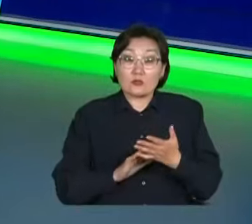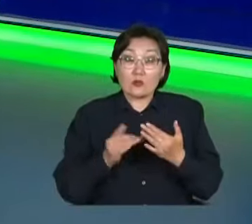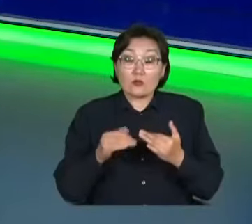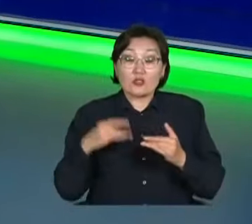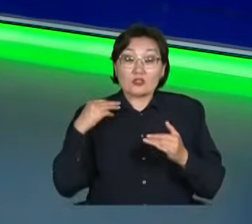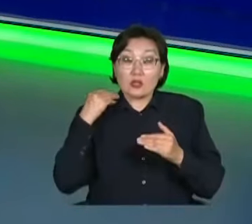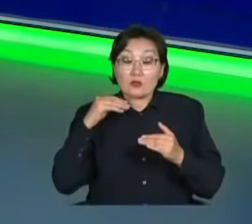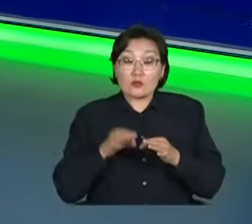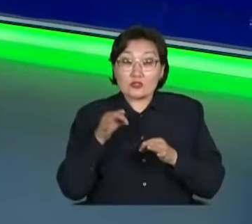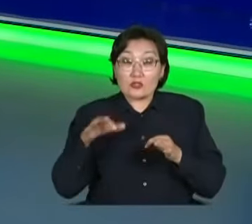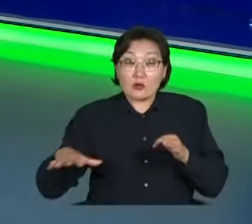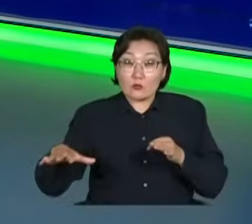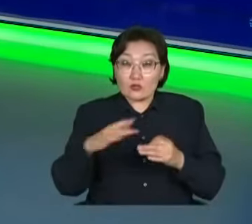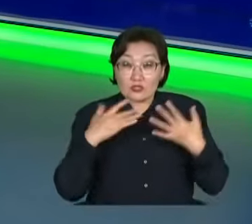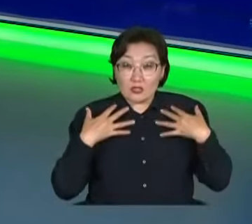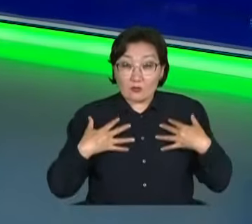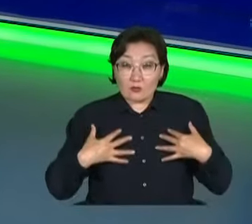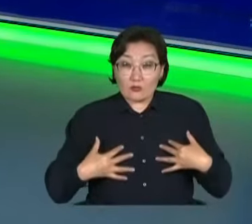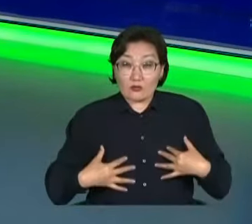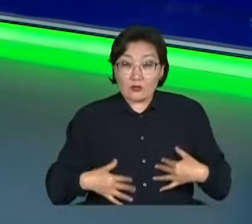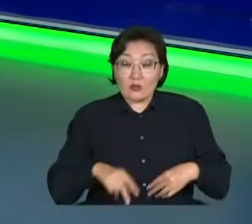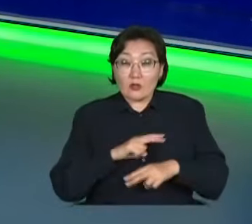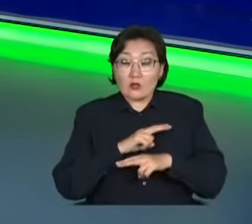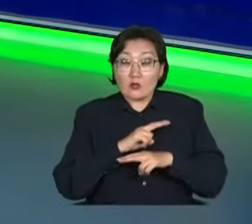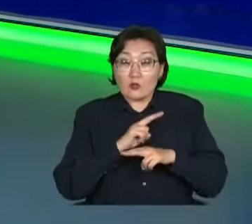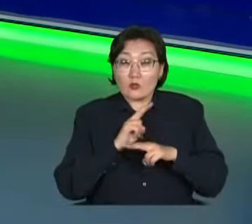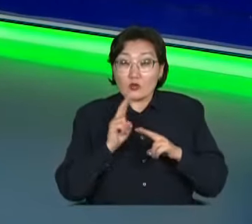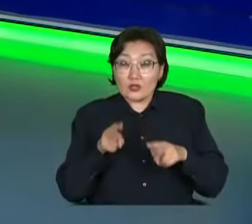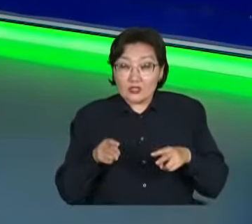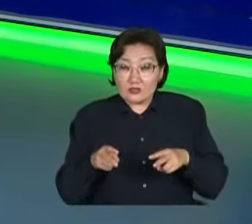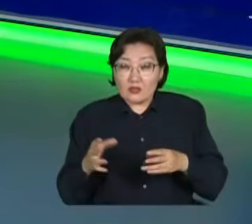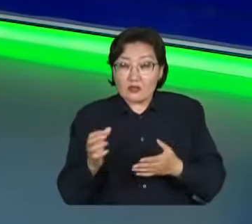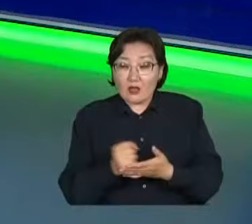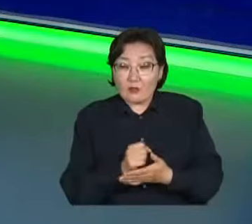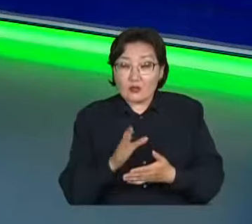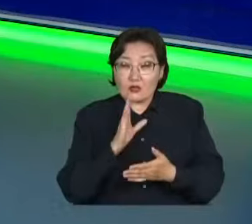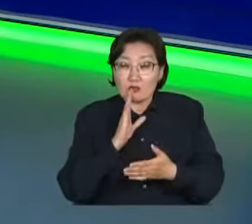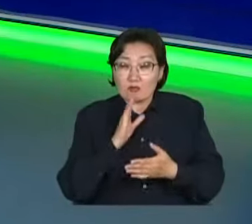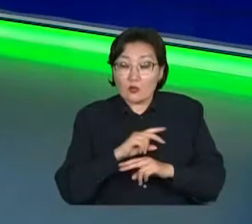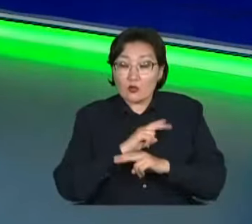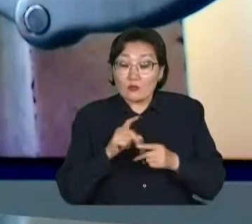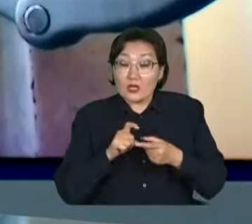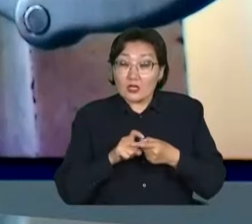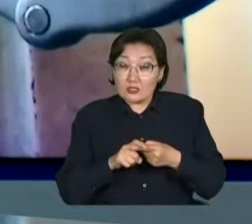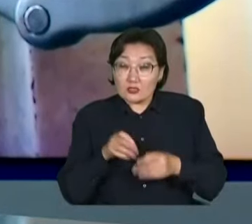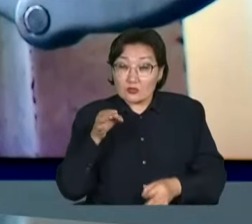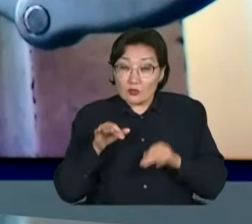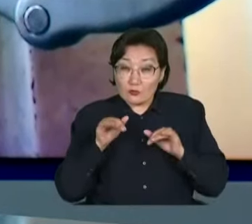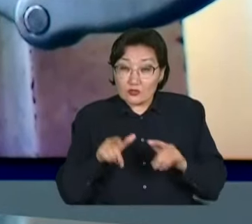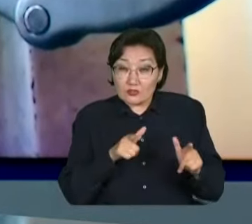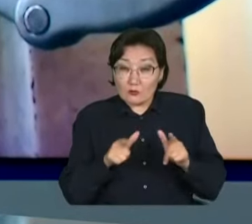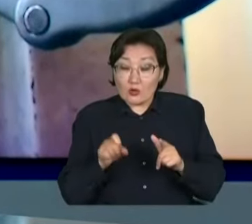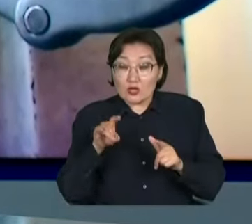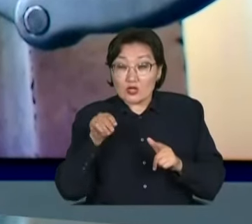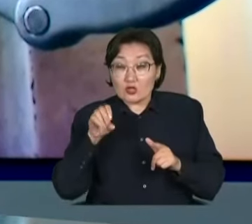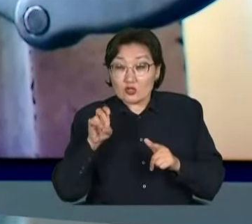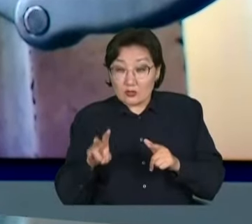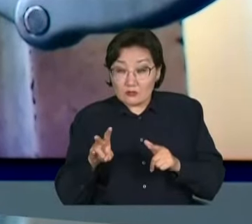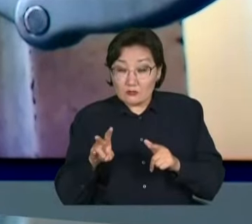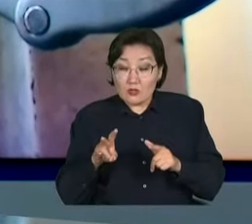Түркістан облысында денесі арықтан табылған оқушы қыздың өліміне қатысты сот үкімі шықты. Марқұм Аружан